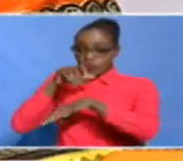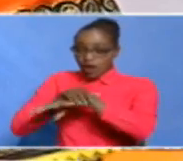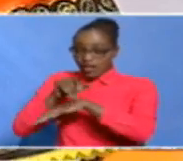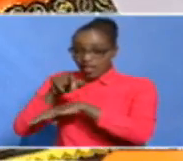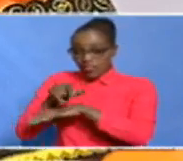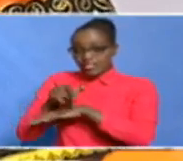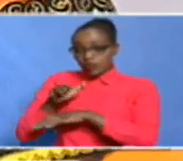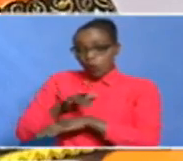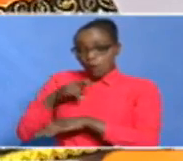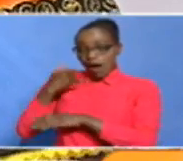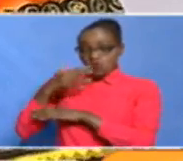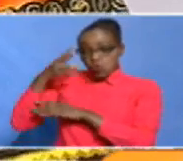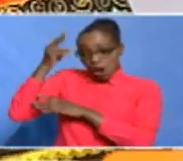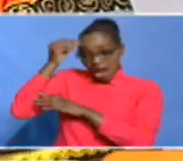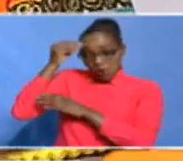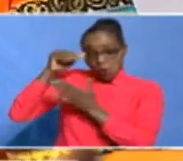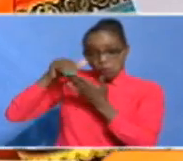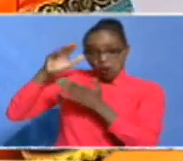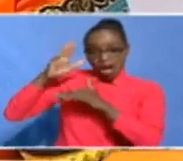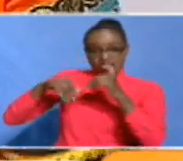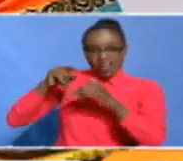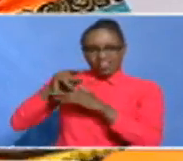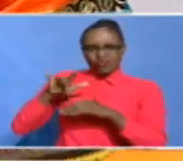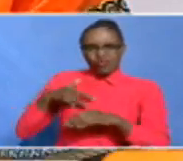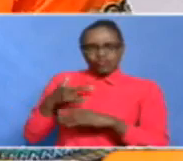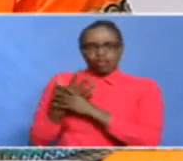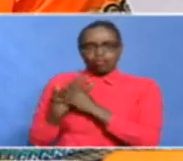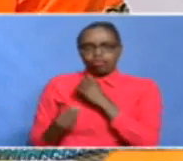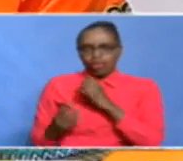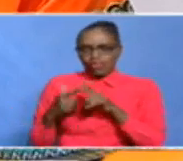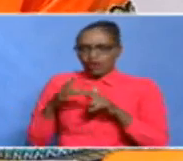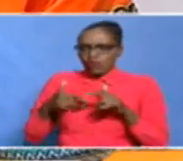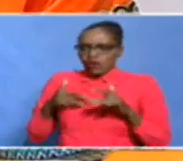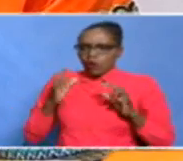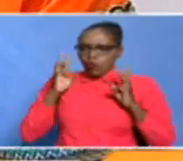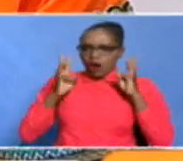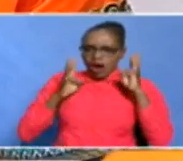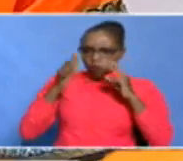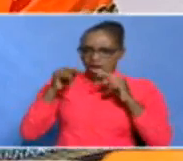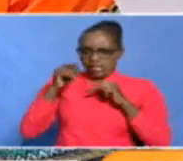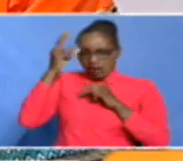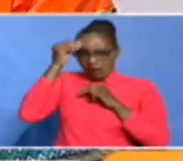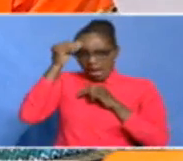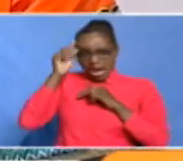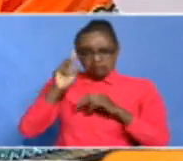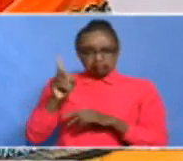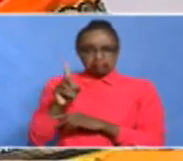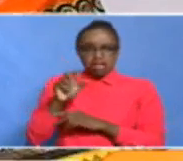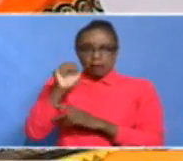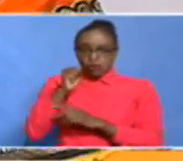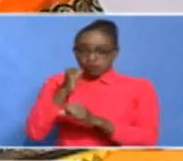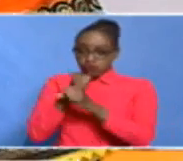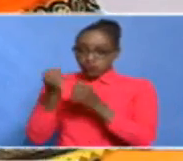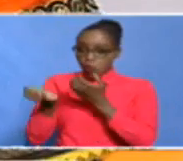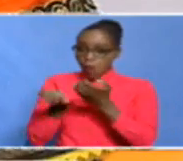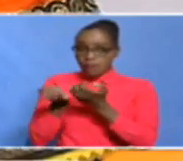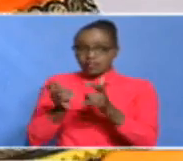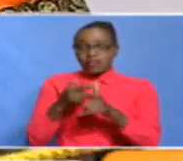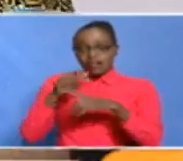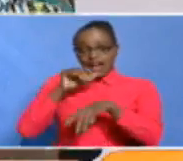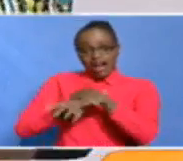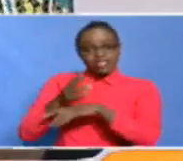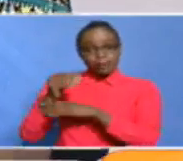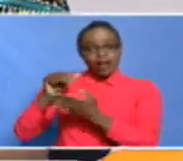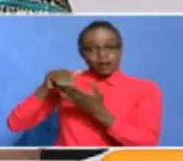mwanamke amesoma zaidi yako, usipasuke na roho na ukaingia wasiwasi. Kisa na maana amesoma. Manake wewe unaweza kuwa fanya biashara na ukaona pesa nyingi